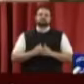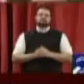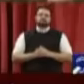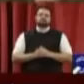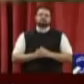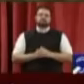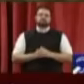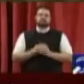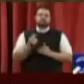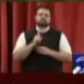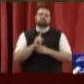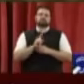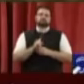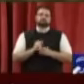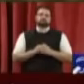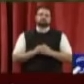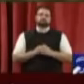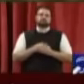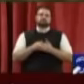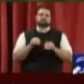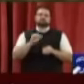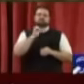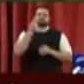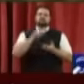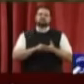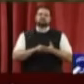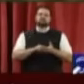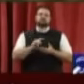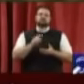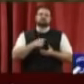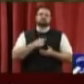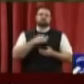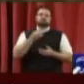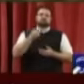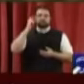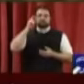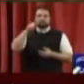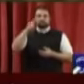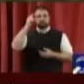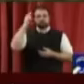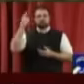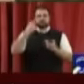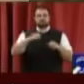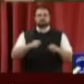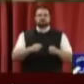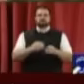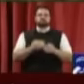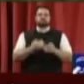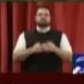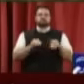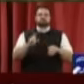nu cât tot universul. De aceea niciodată nu poți să spui că le știe pe toate. De aceea niciodată nu poți să spui că ești